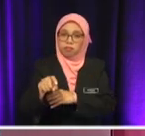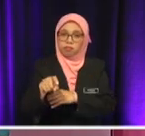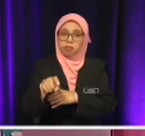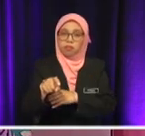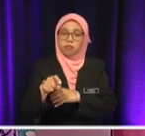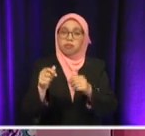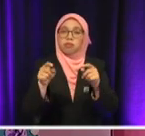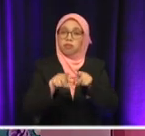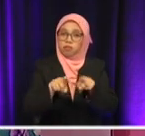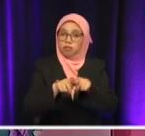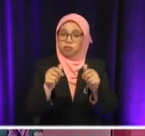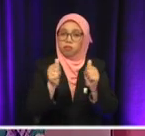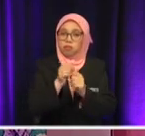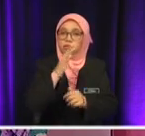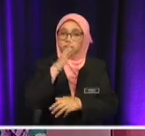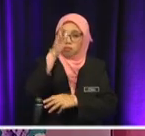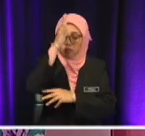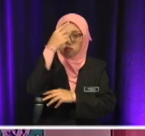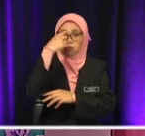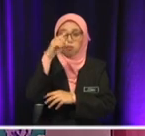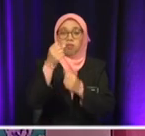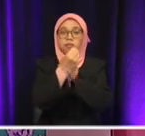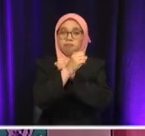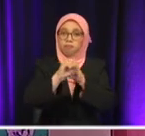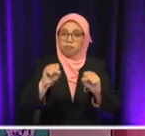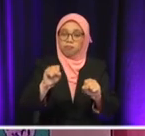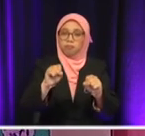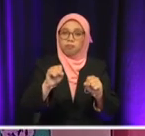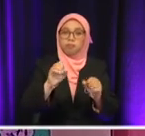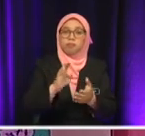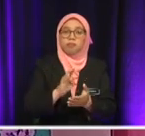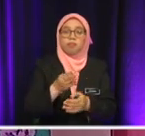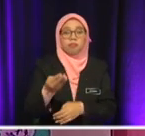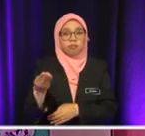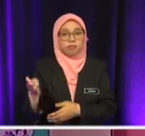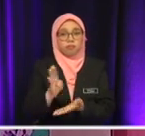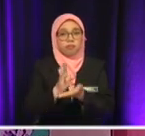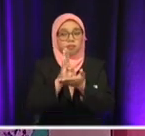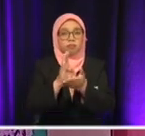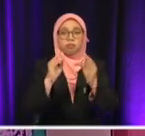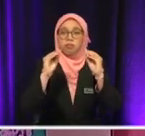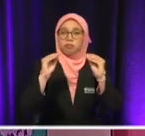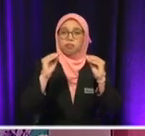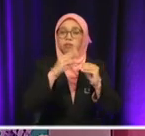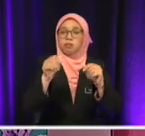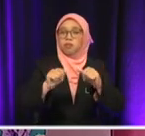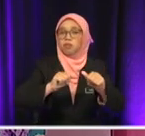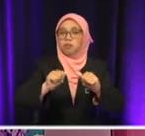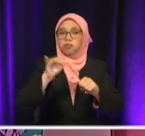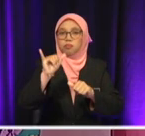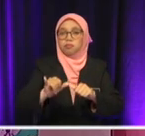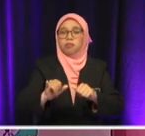bekerjasama untuk menyediakan bahan bantu mengajar dan aktiviti-aktiviti yang sesuai dengan